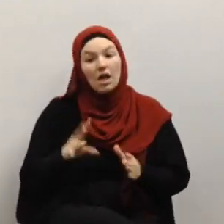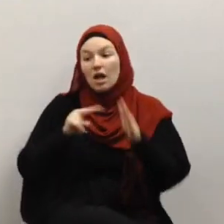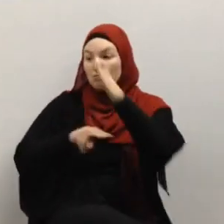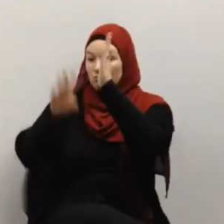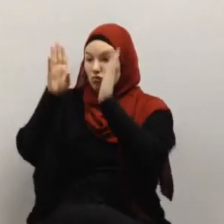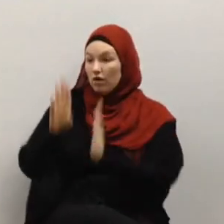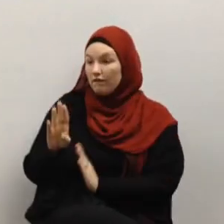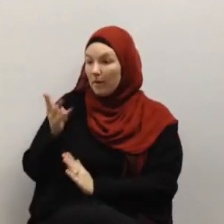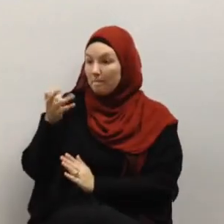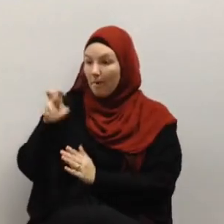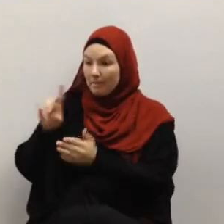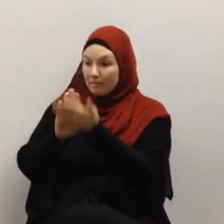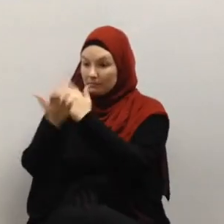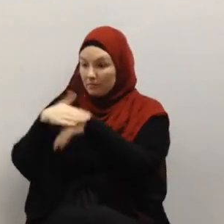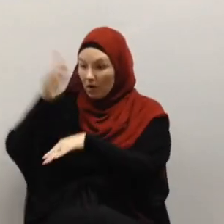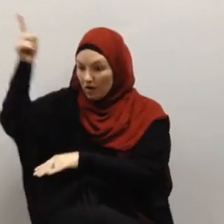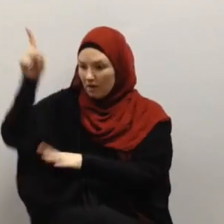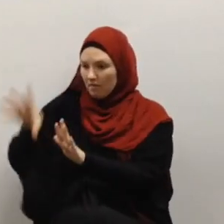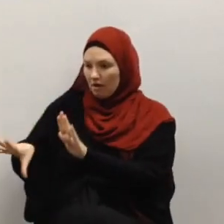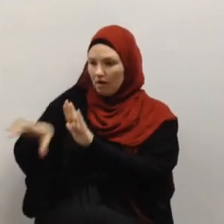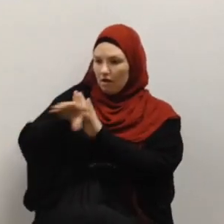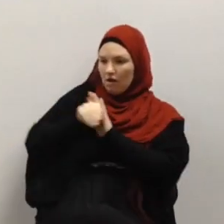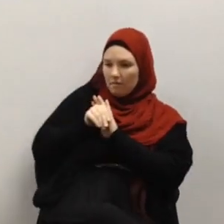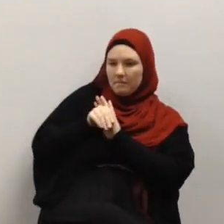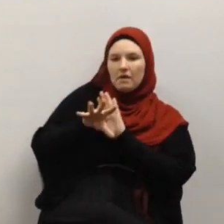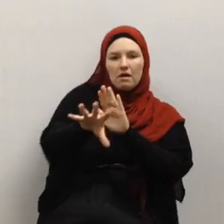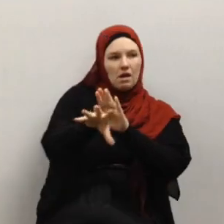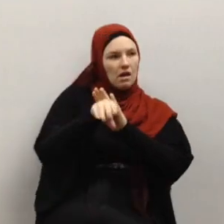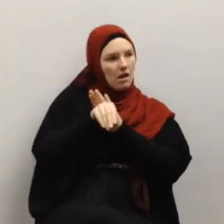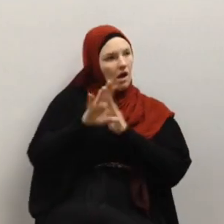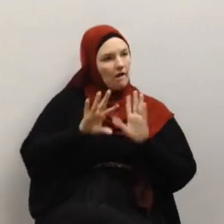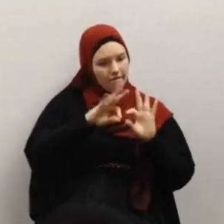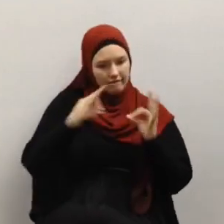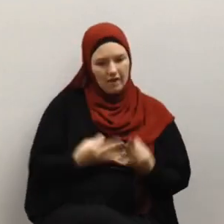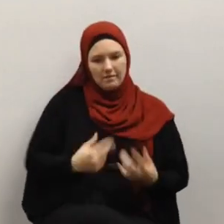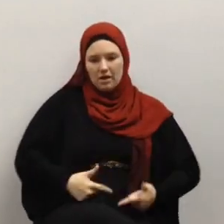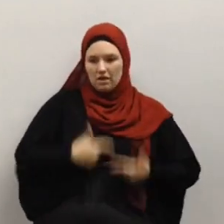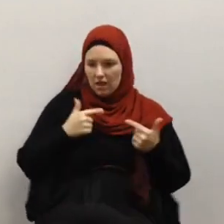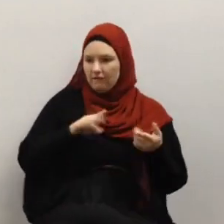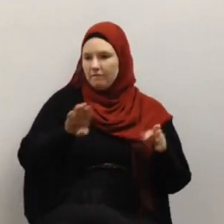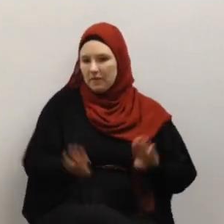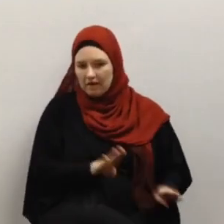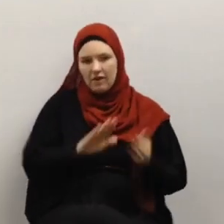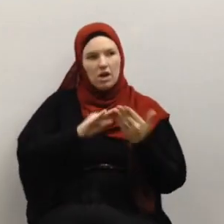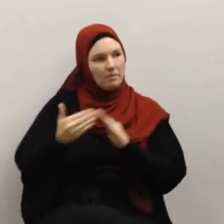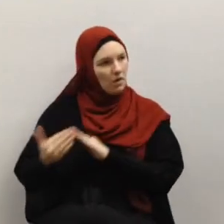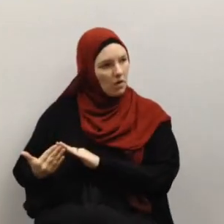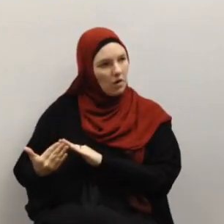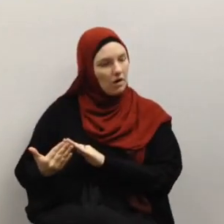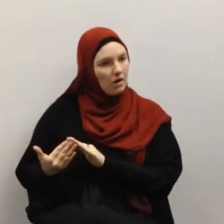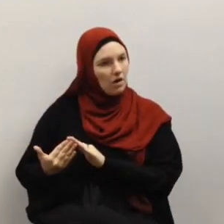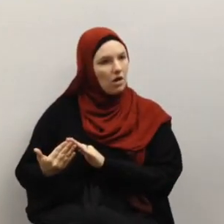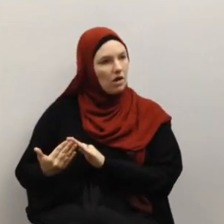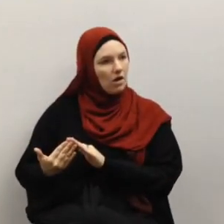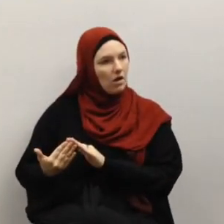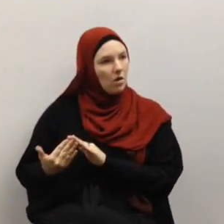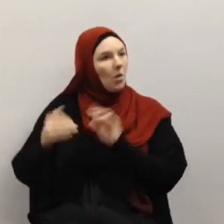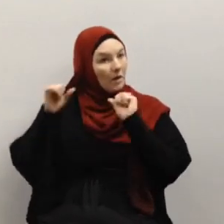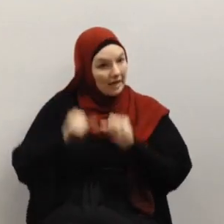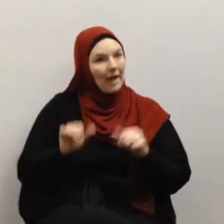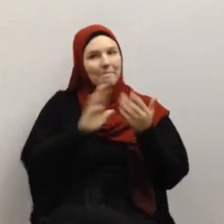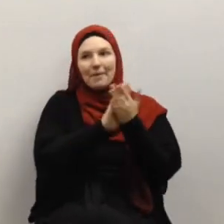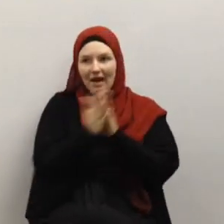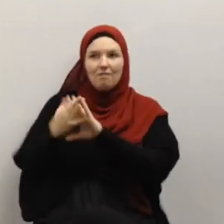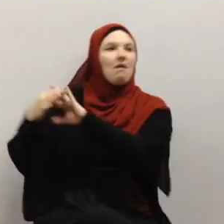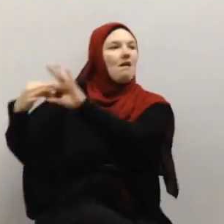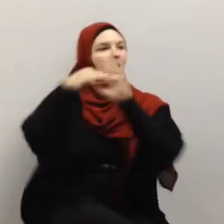ﷺ our life, our family, our behavior, our communities, we would be likely to be united. But the reason we